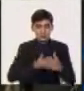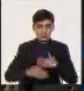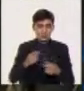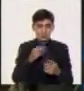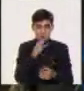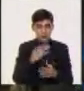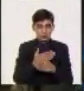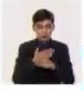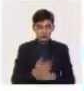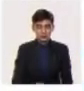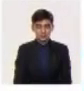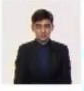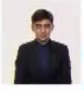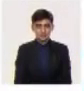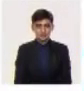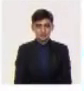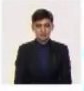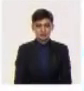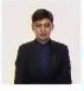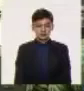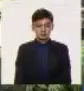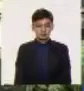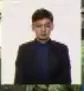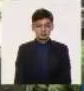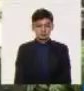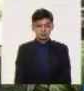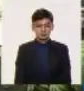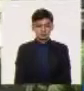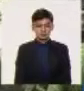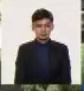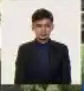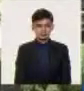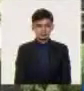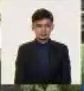любой помощи. Жанна Тайтенова, Влад Шишко, Информбюро Алматы.